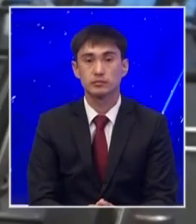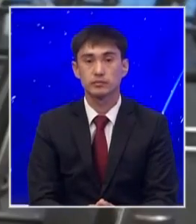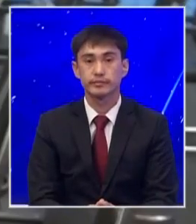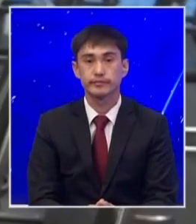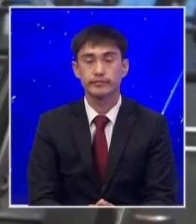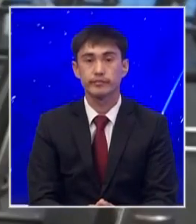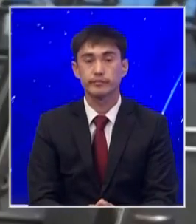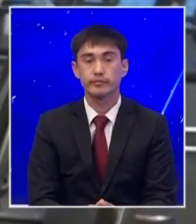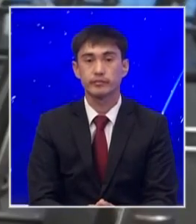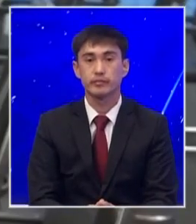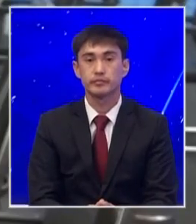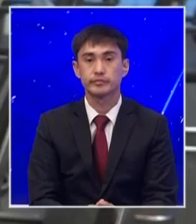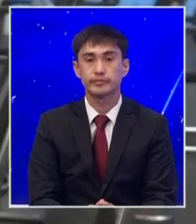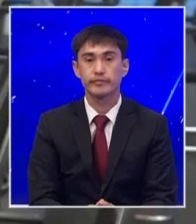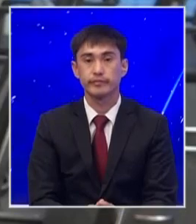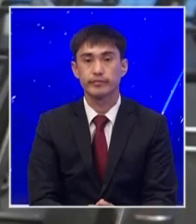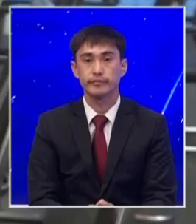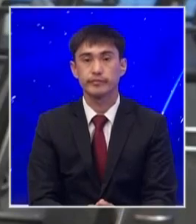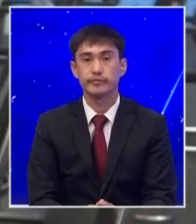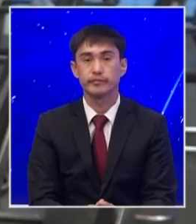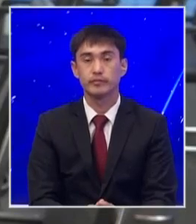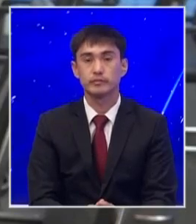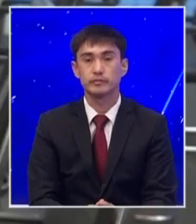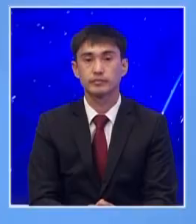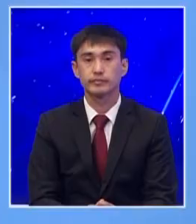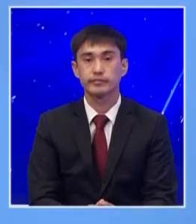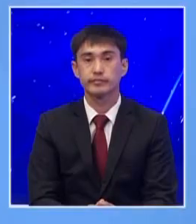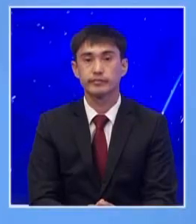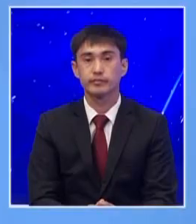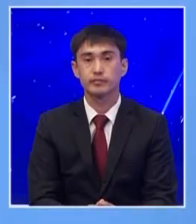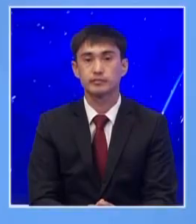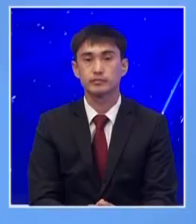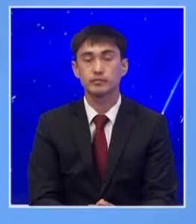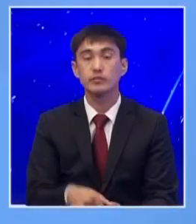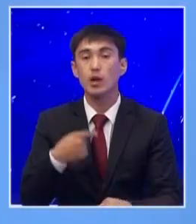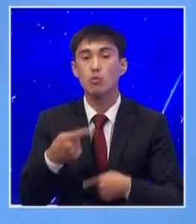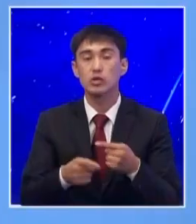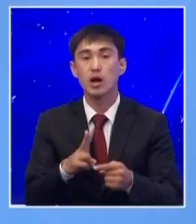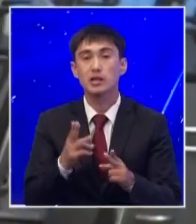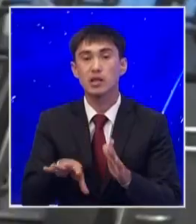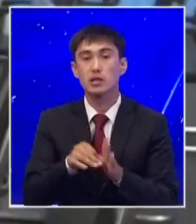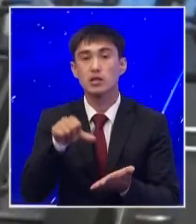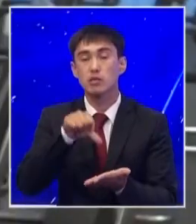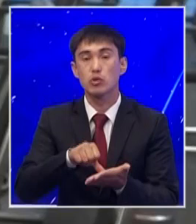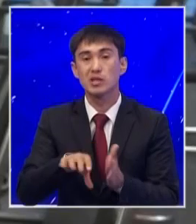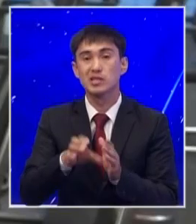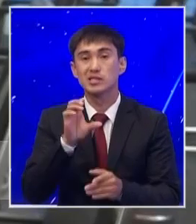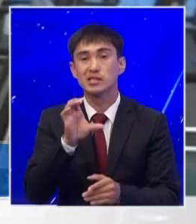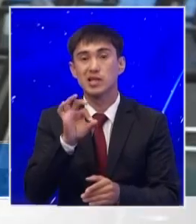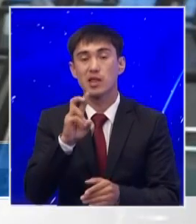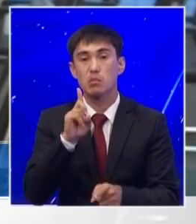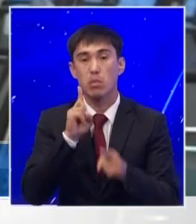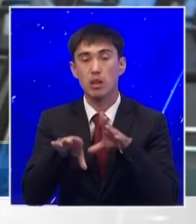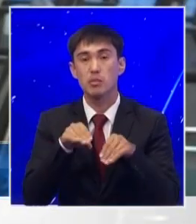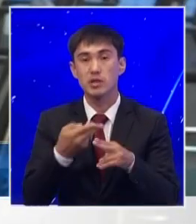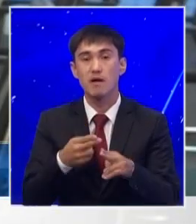билғы өзімнің жазғы демалысындағы халықпен кездесу уақытын мен арнайы үш өңірді алдым. После того, как я стал депутатом Сената парламента, я в